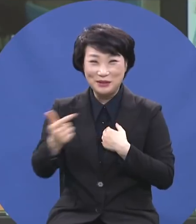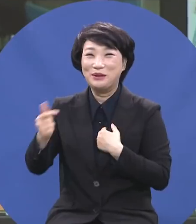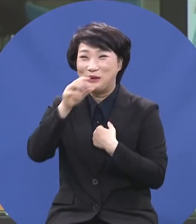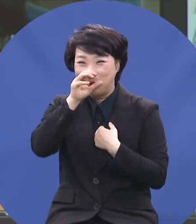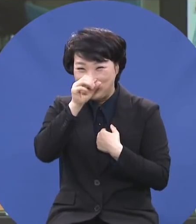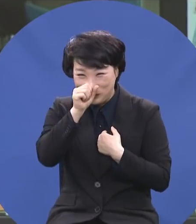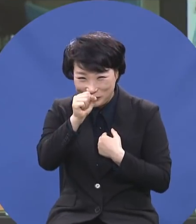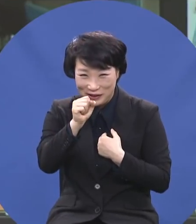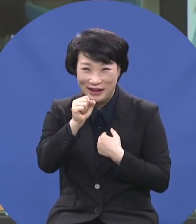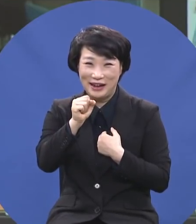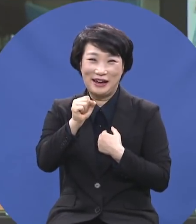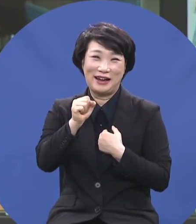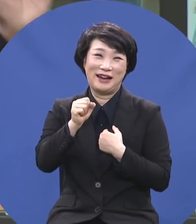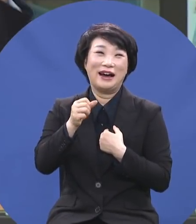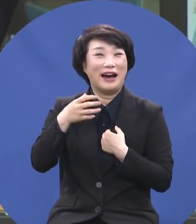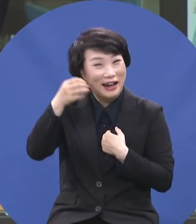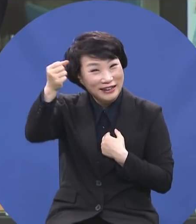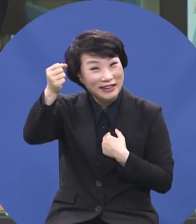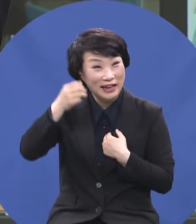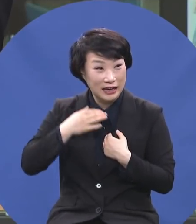심히 좋았더라.